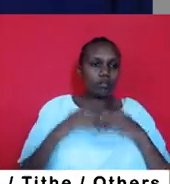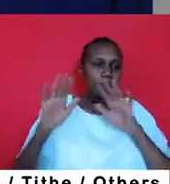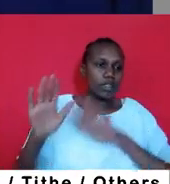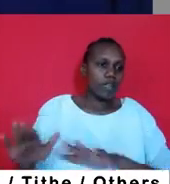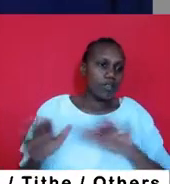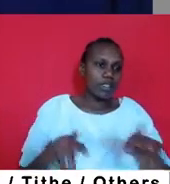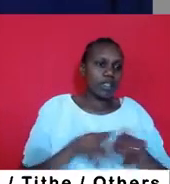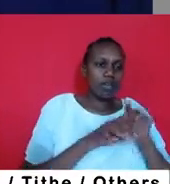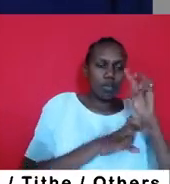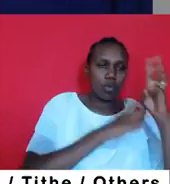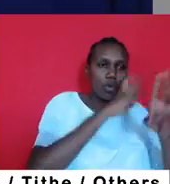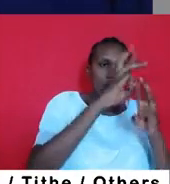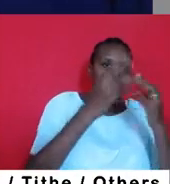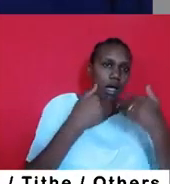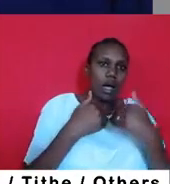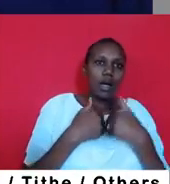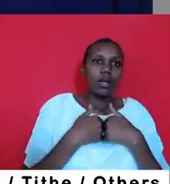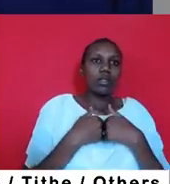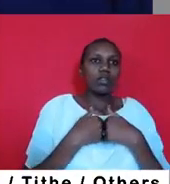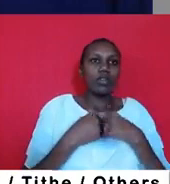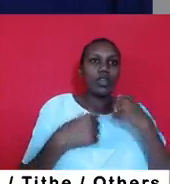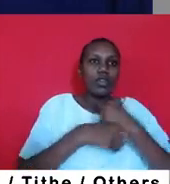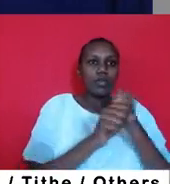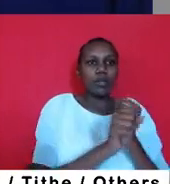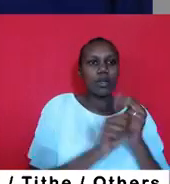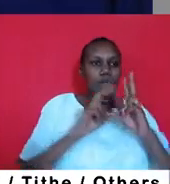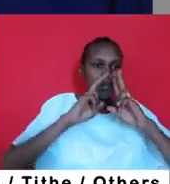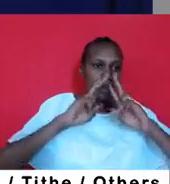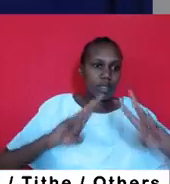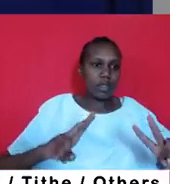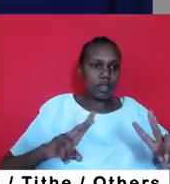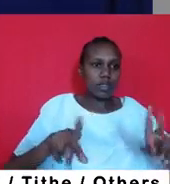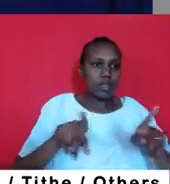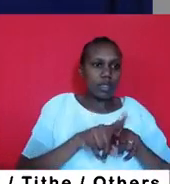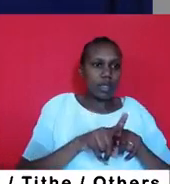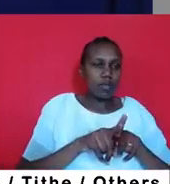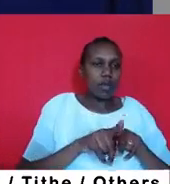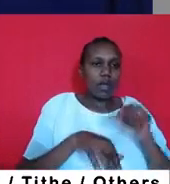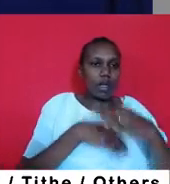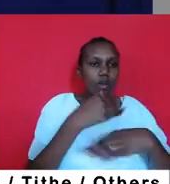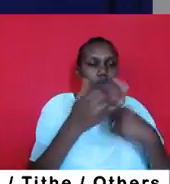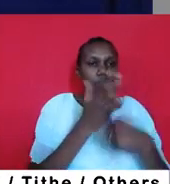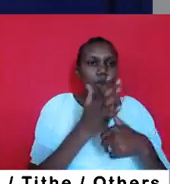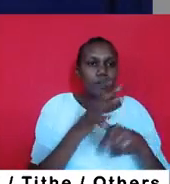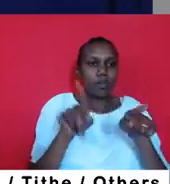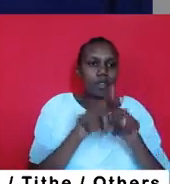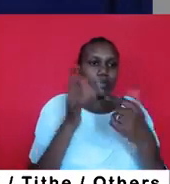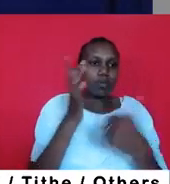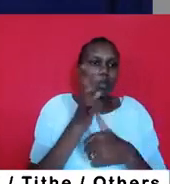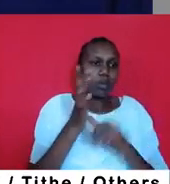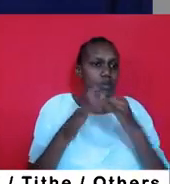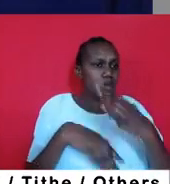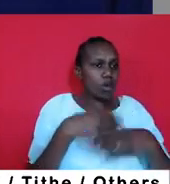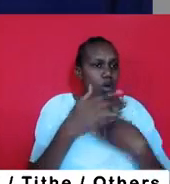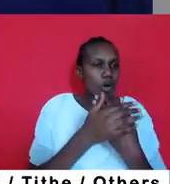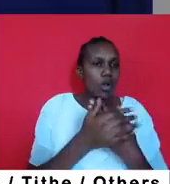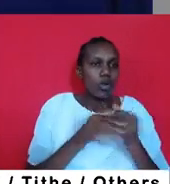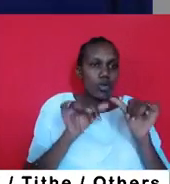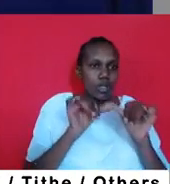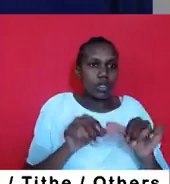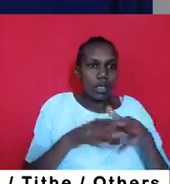na wasiwasi. Tujalie amani na nguvu ili katika matatizo yote na taabu tuweze kukaa ndani